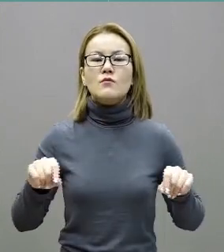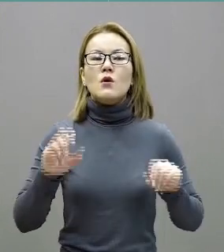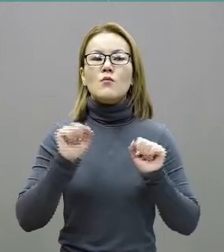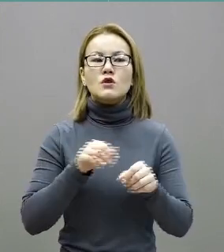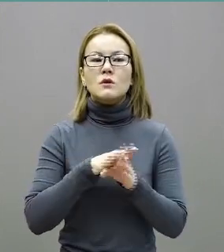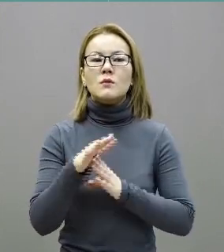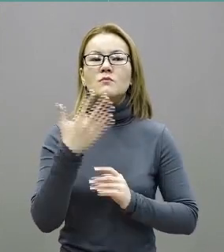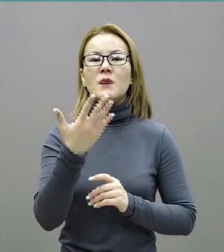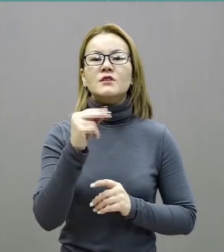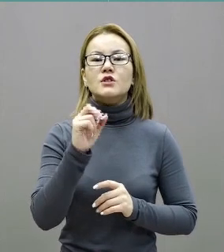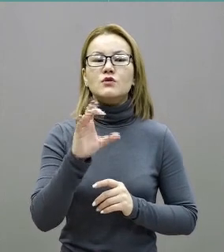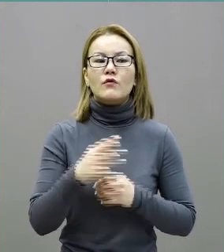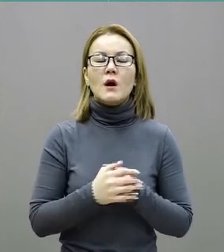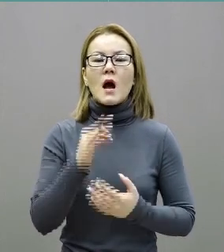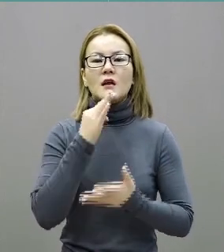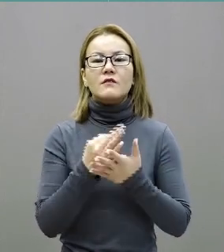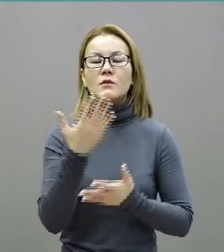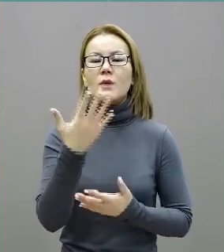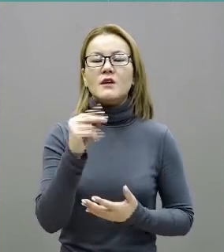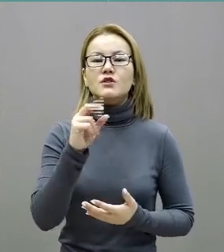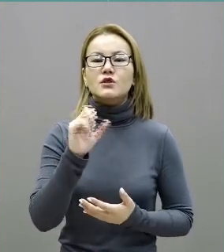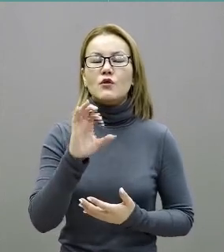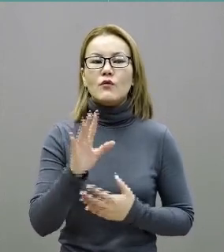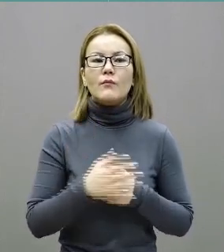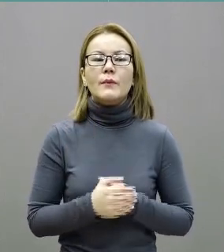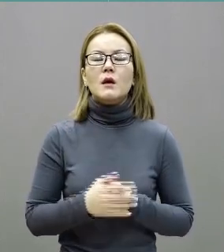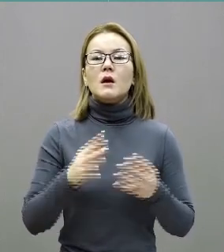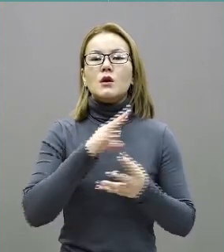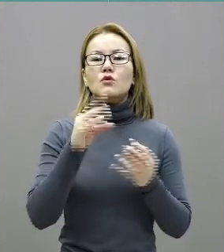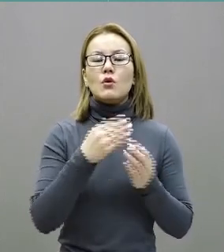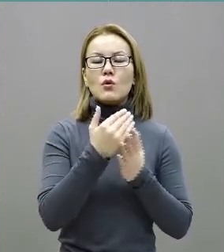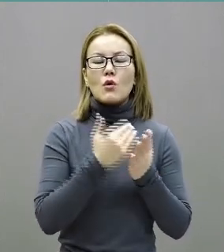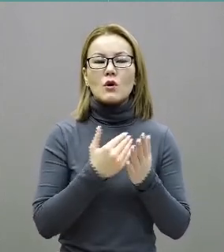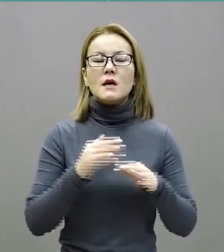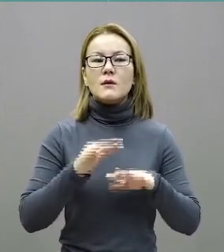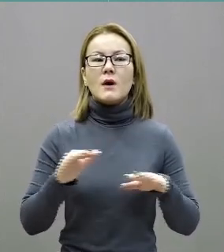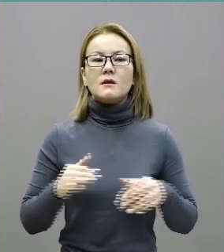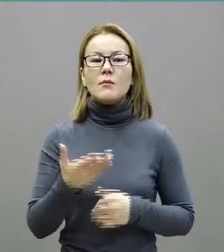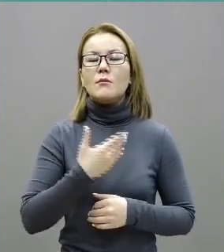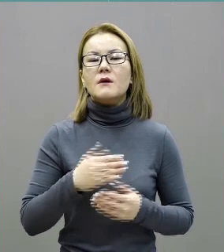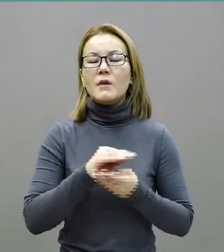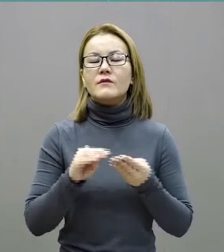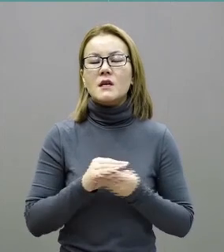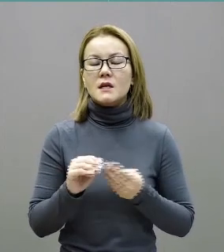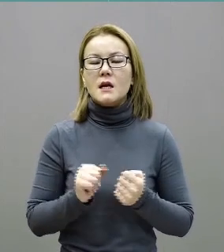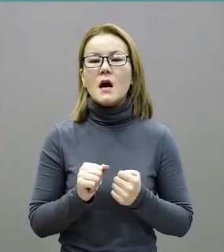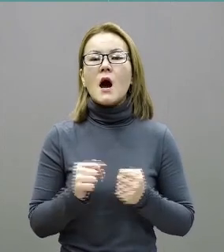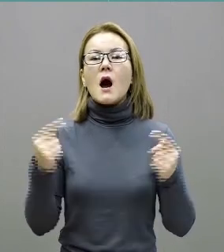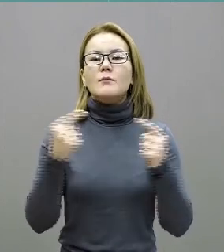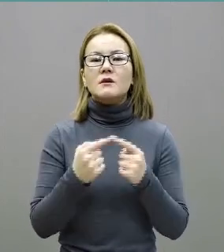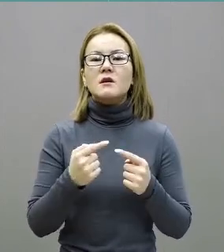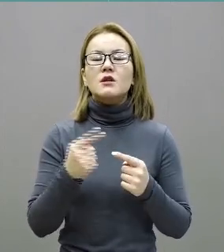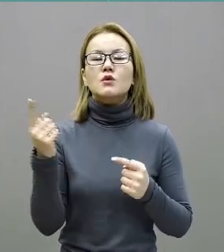5 часов ответ 5 часов итоги урока ребята мы с вами повторили